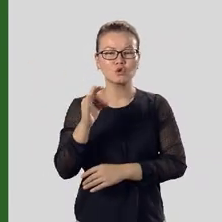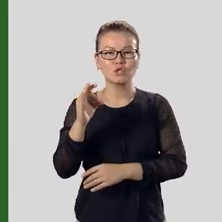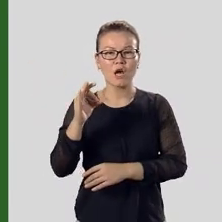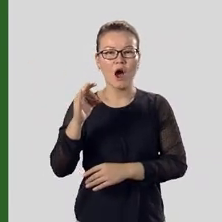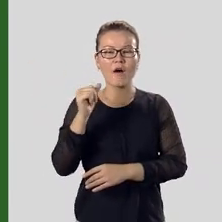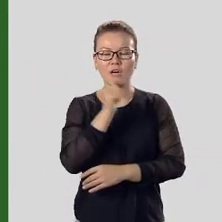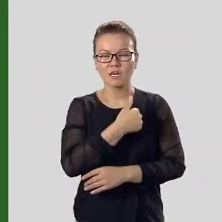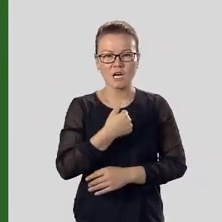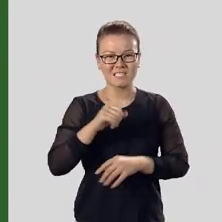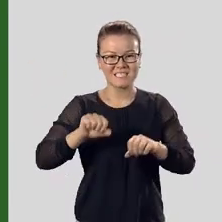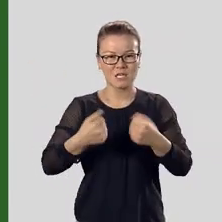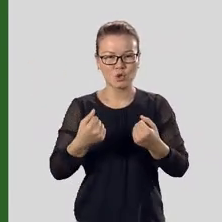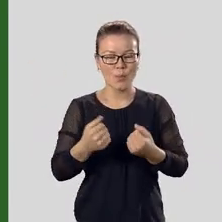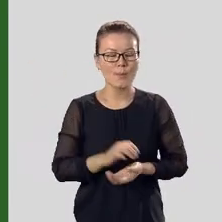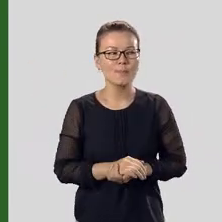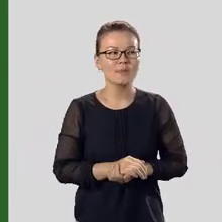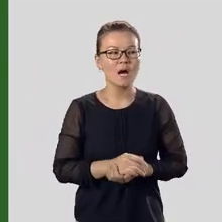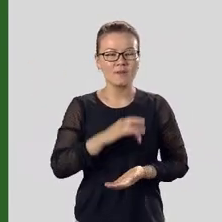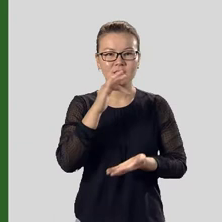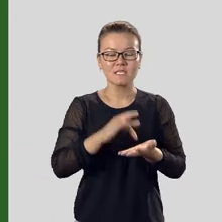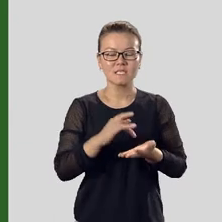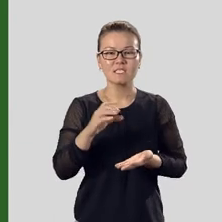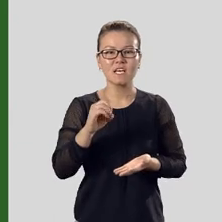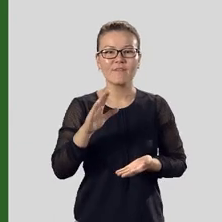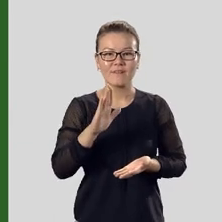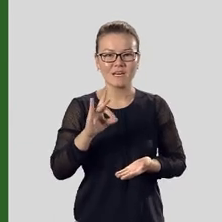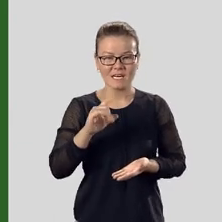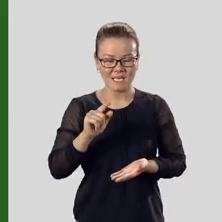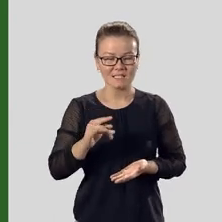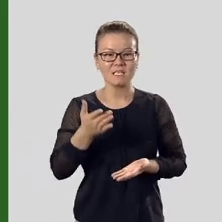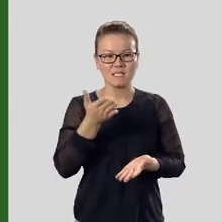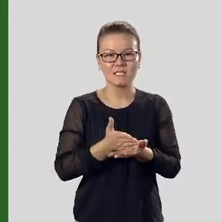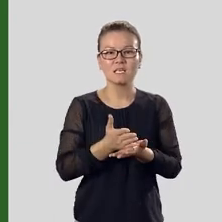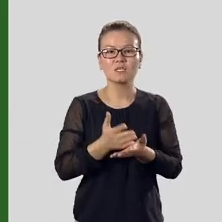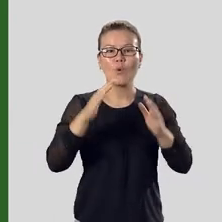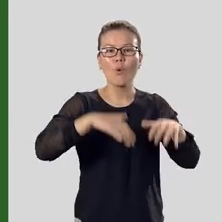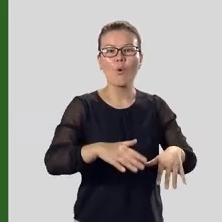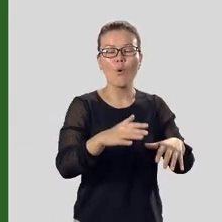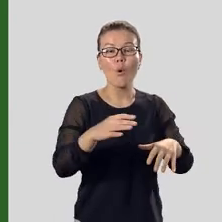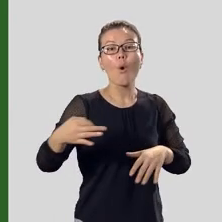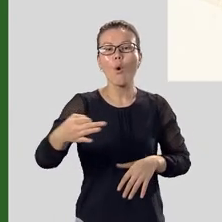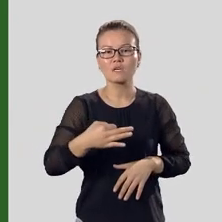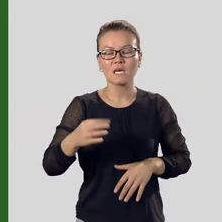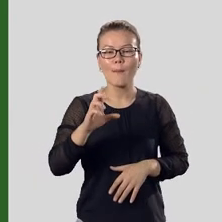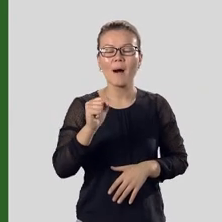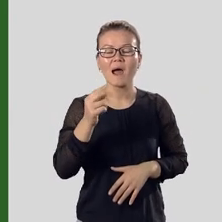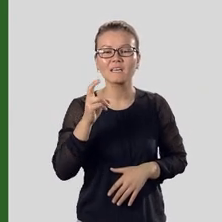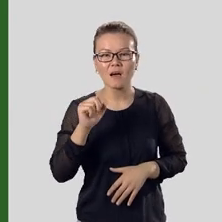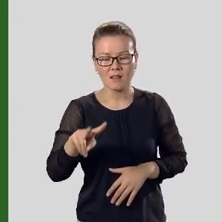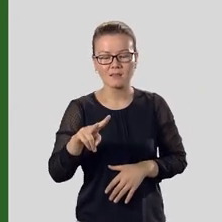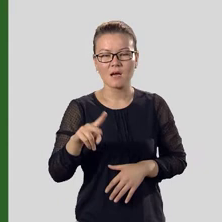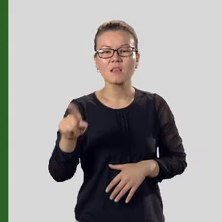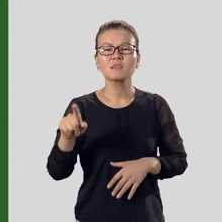разлом. А в центре Евразии находится замечательное озеро Байкал. Замечательное оно не